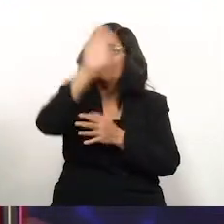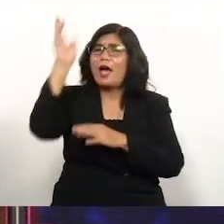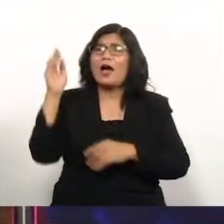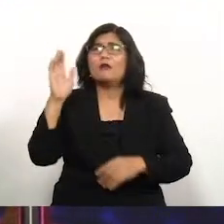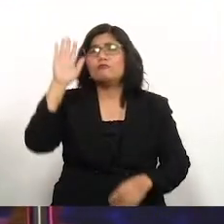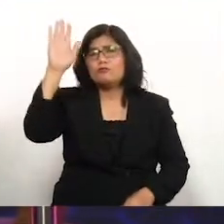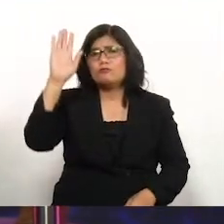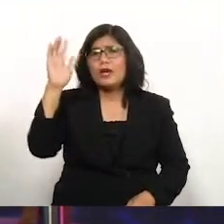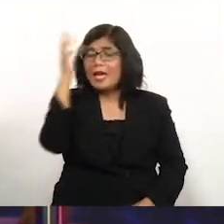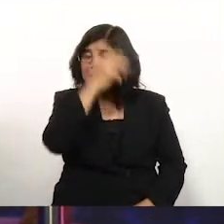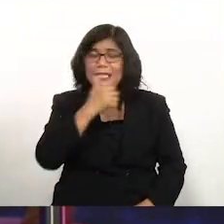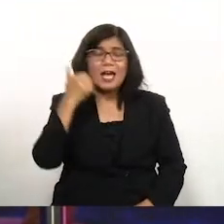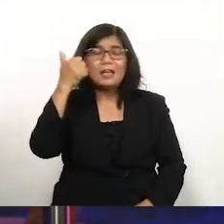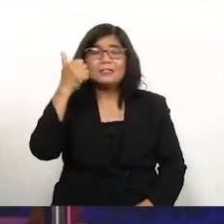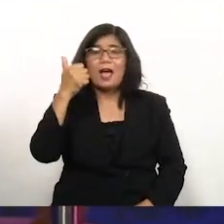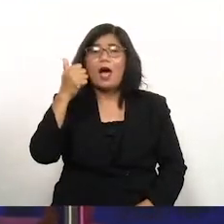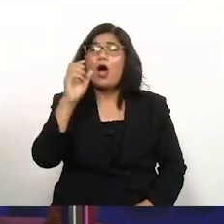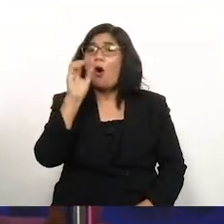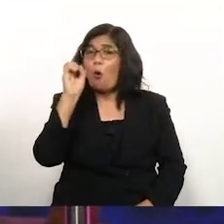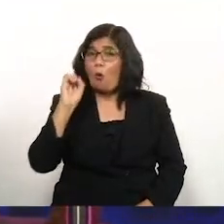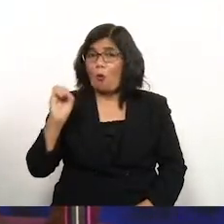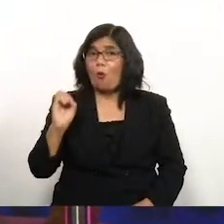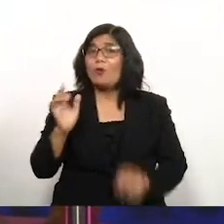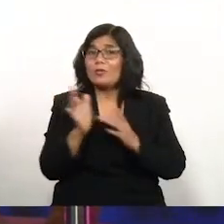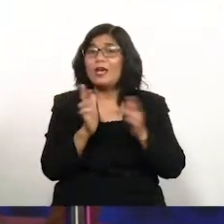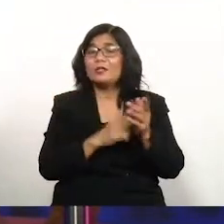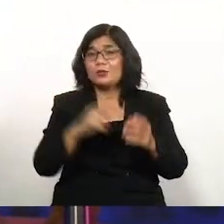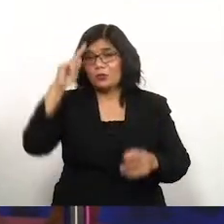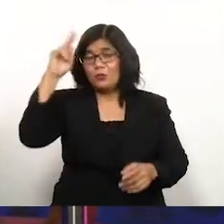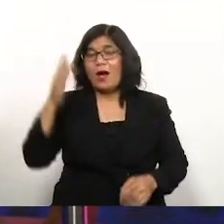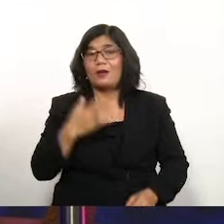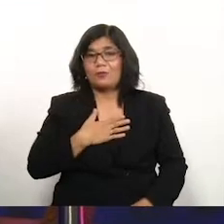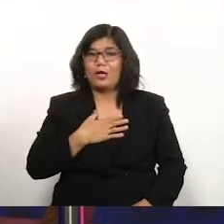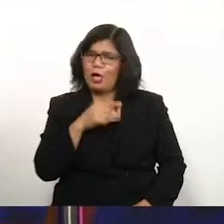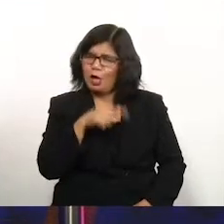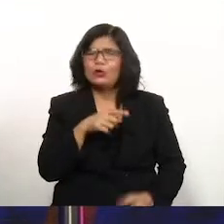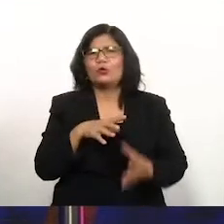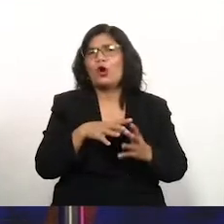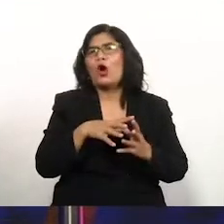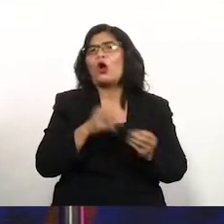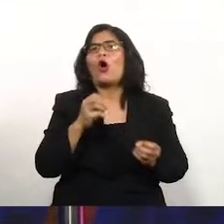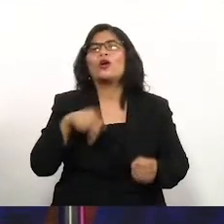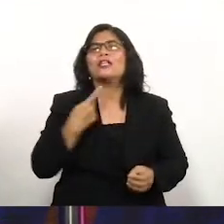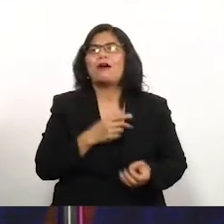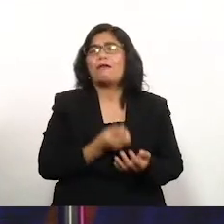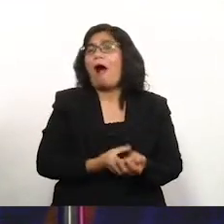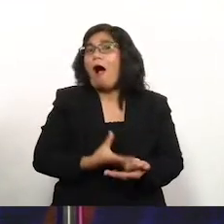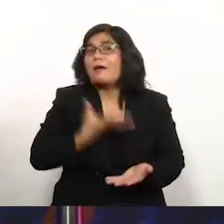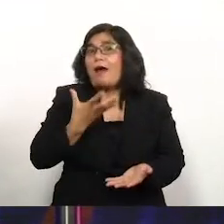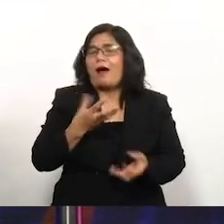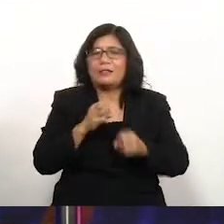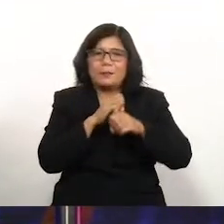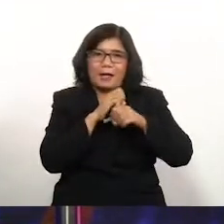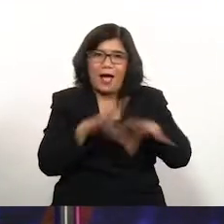indahnya oh Yesus Tuhanku yaitu Rocky terkait diberkati